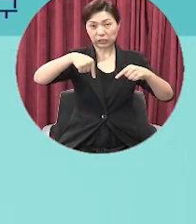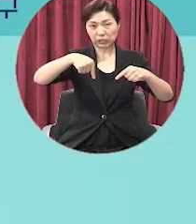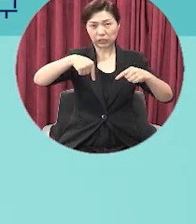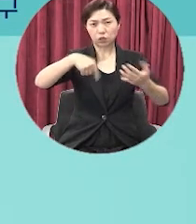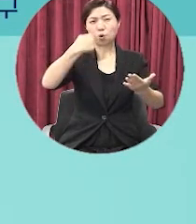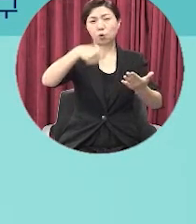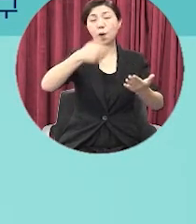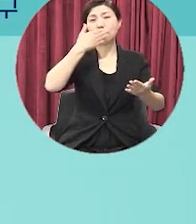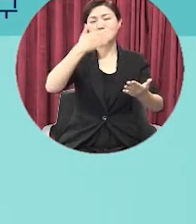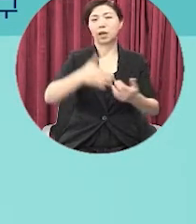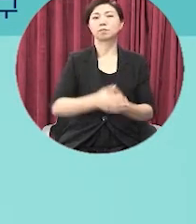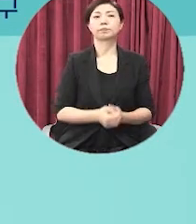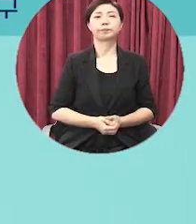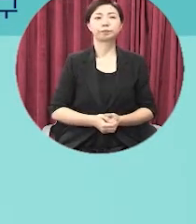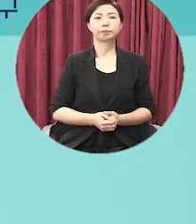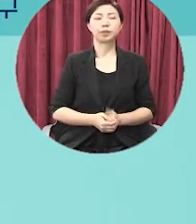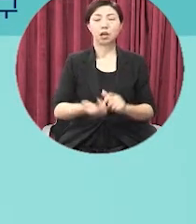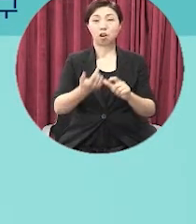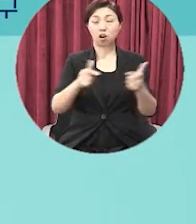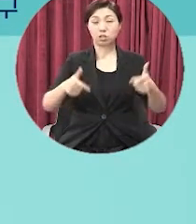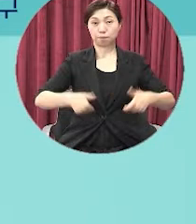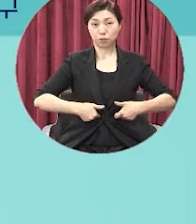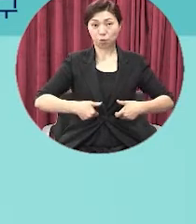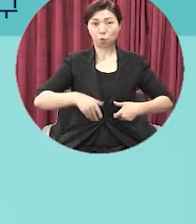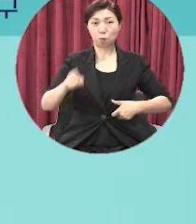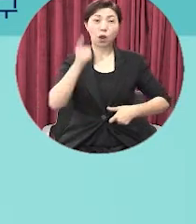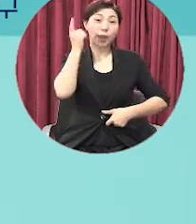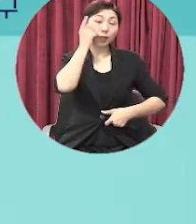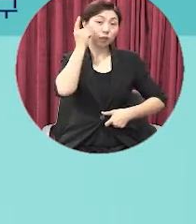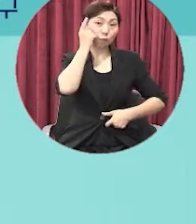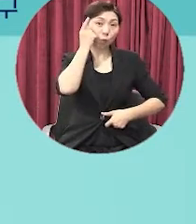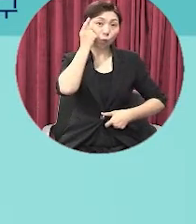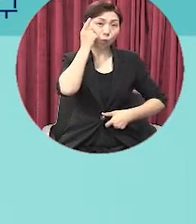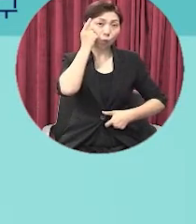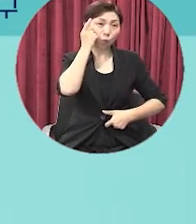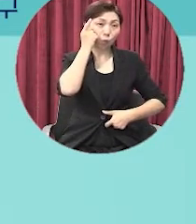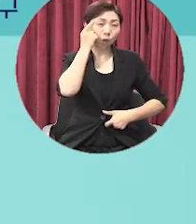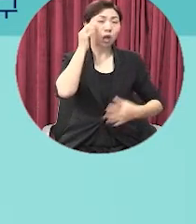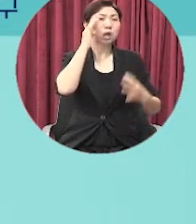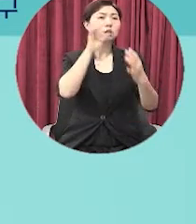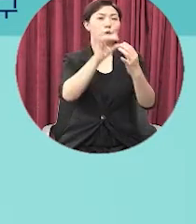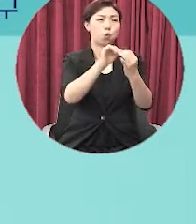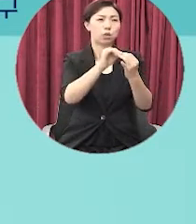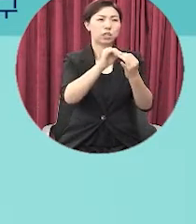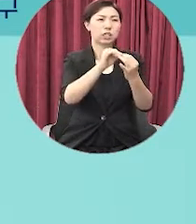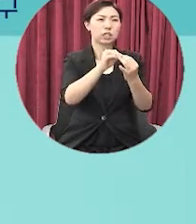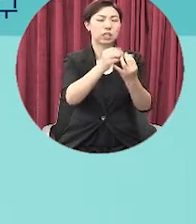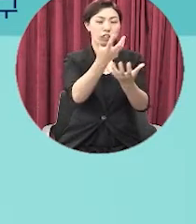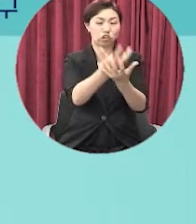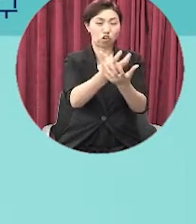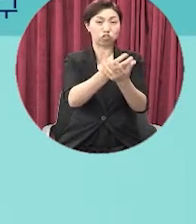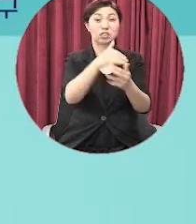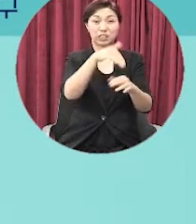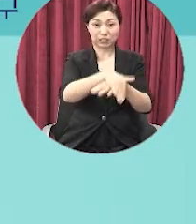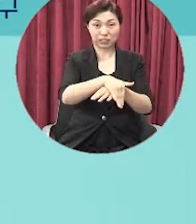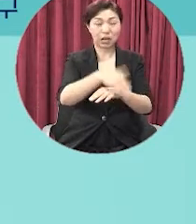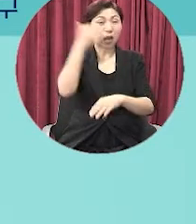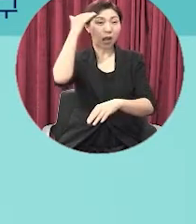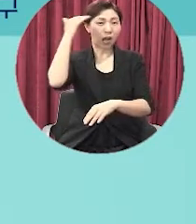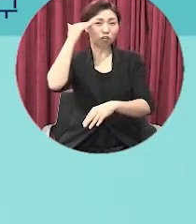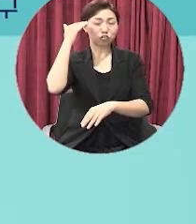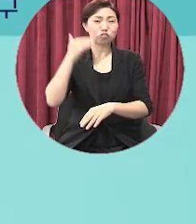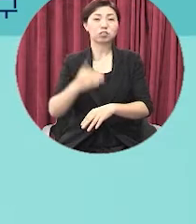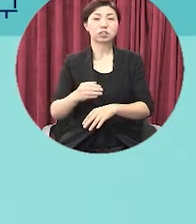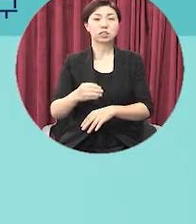됩니다 이럴때 이제 필요해 지는게 스마트폰으로 하는 모바일 본서 책의 언제 저희가 한국 삼성 병약 만드는게 있고요